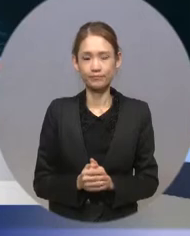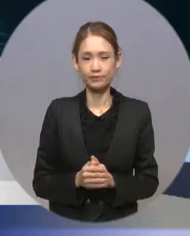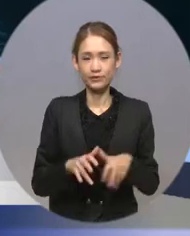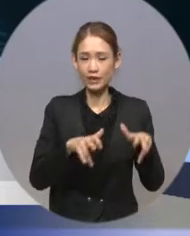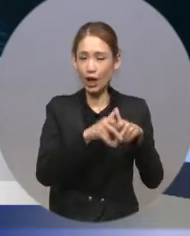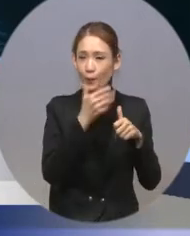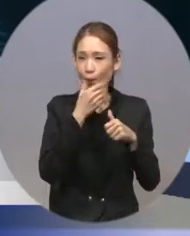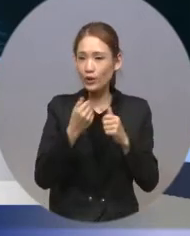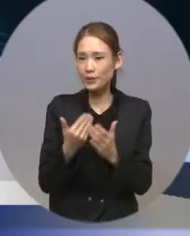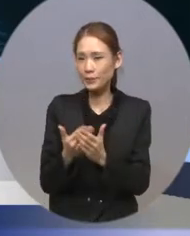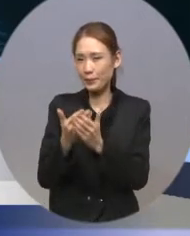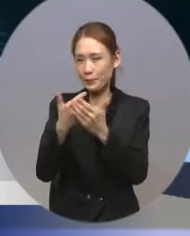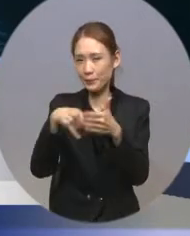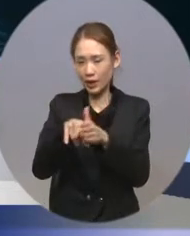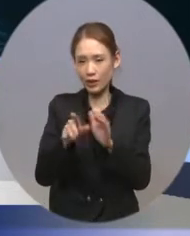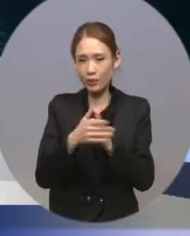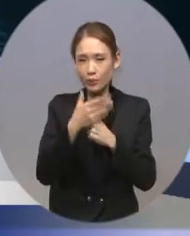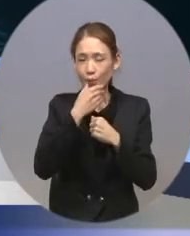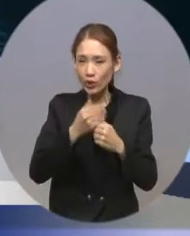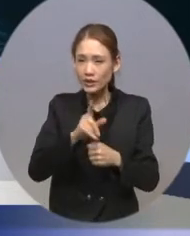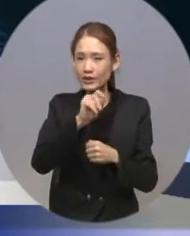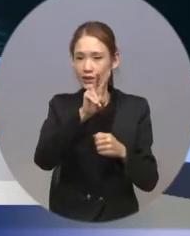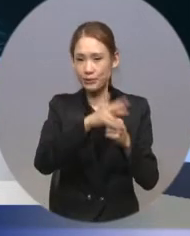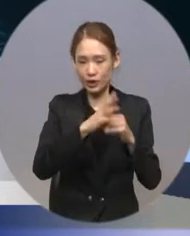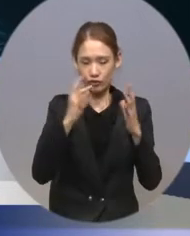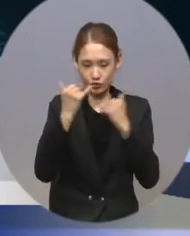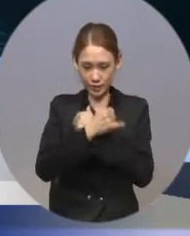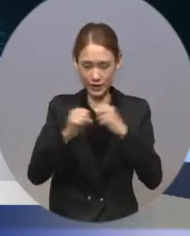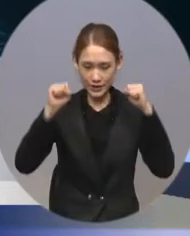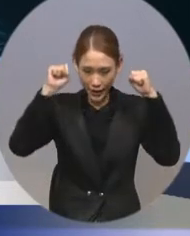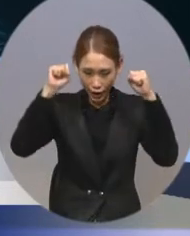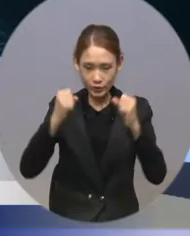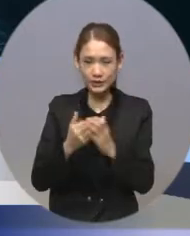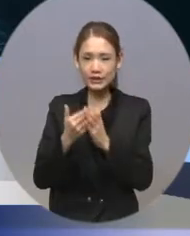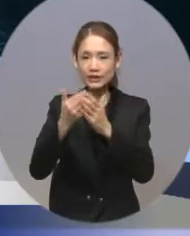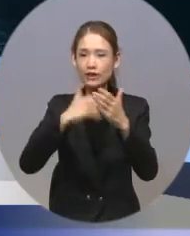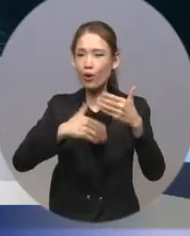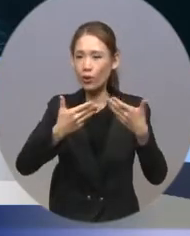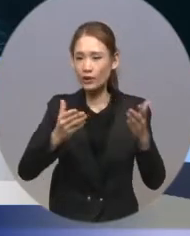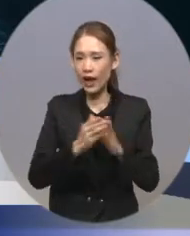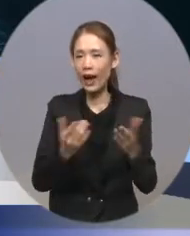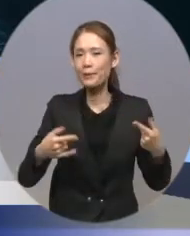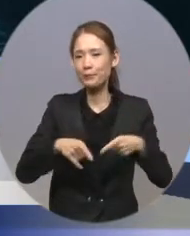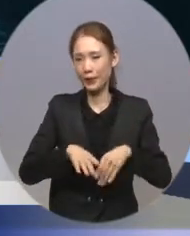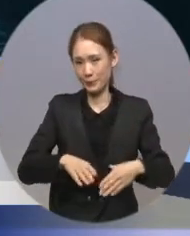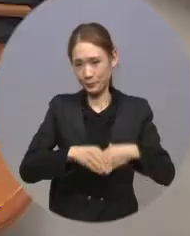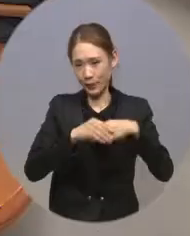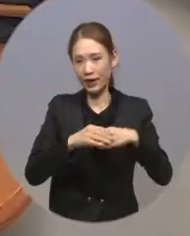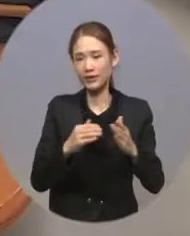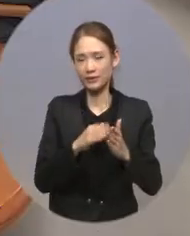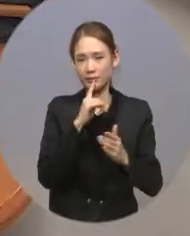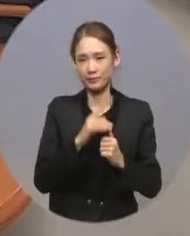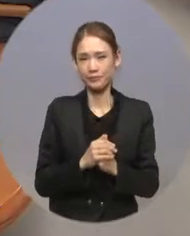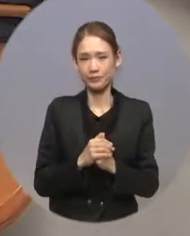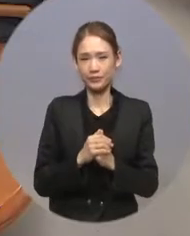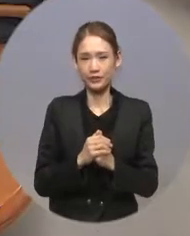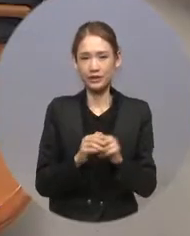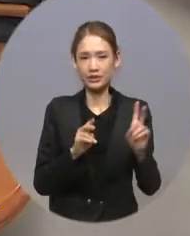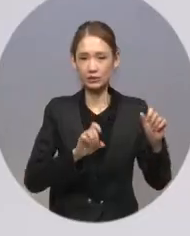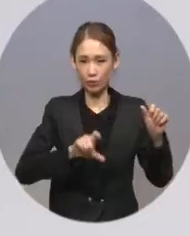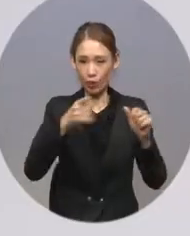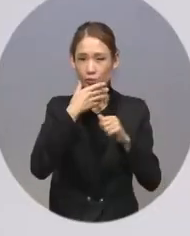장애인 복지 발전을 위해 복지TV와 국민체육진흥공단이 손을 맞잡았습니다. 지난달